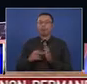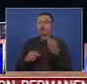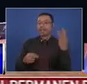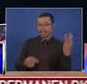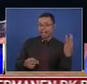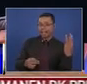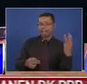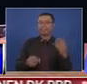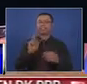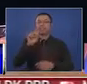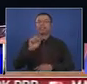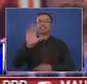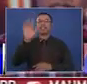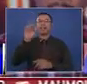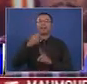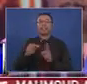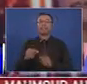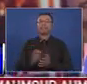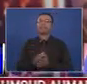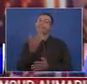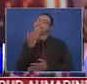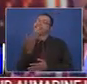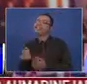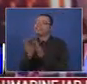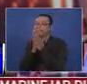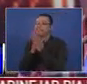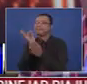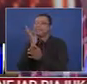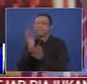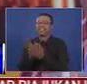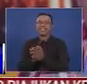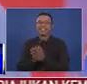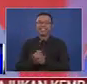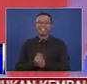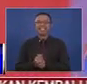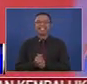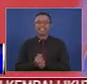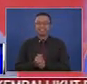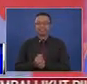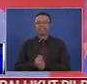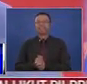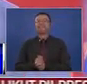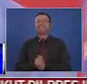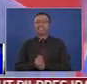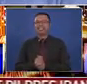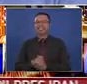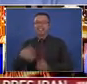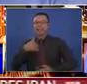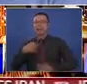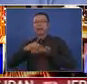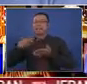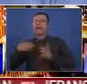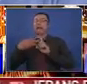kepada paslon ketiga ya nuun sewuh Pakis ngih Monggo Pak m menawi bapak sakit soroawi kalau